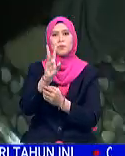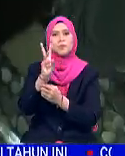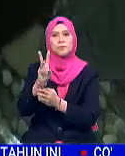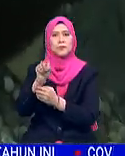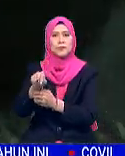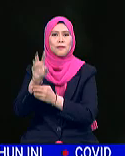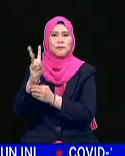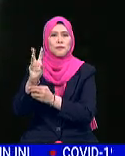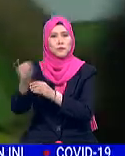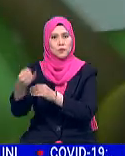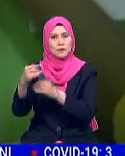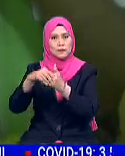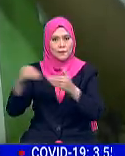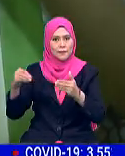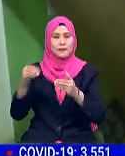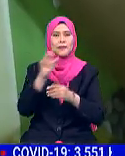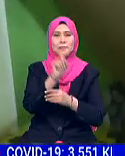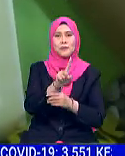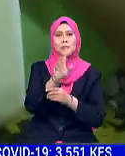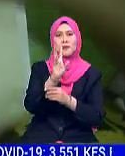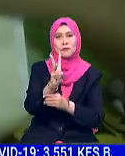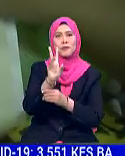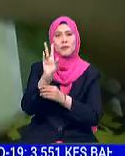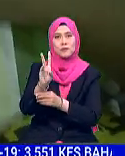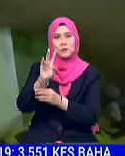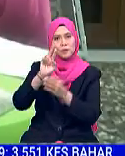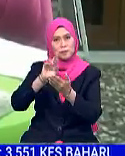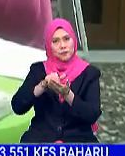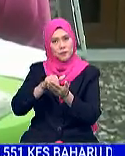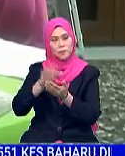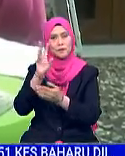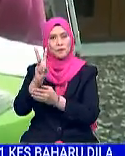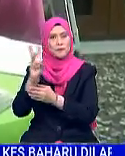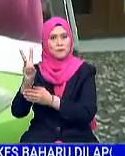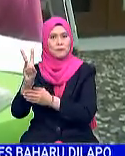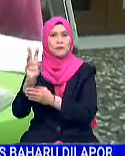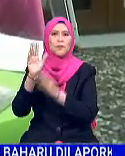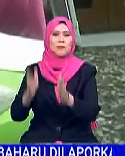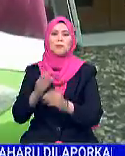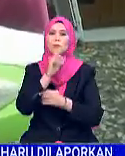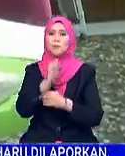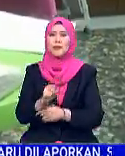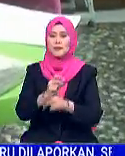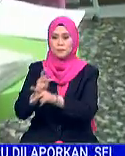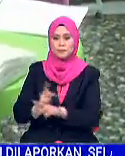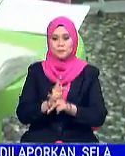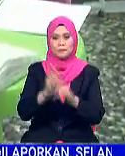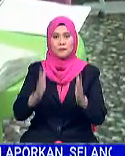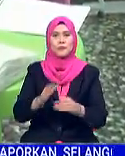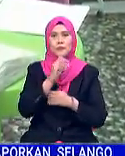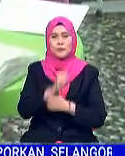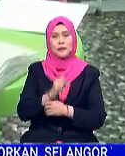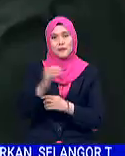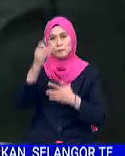7626 kita lengket dan 167000 666 warga Abah serta penjaga oke you dan